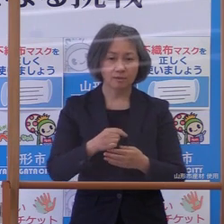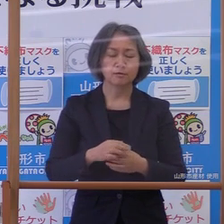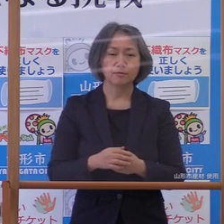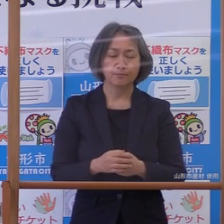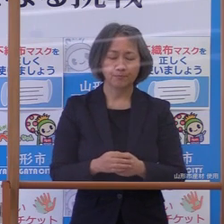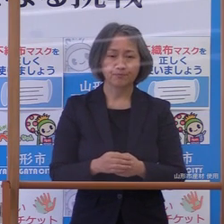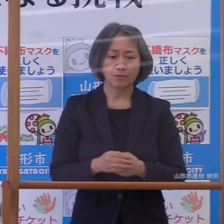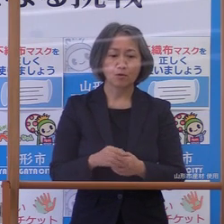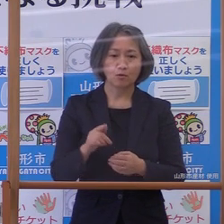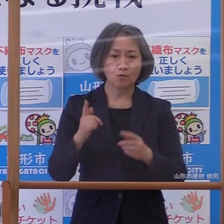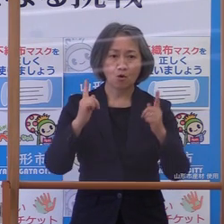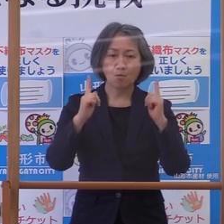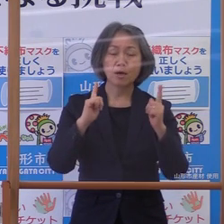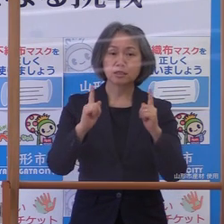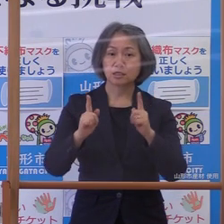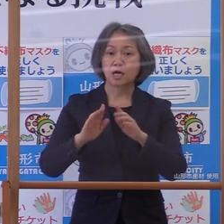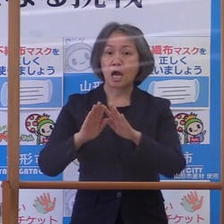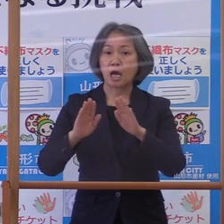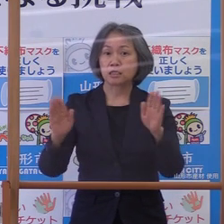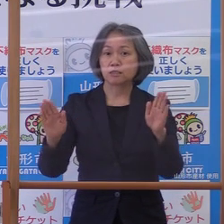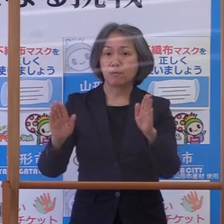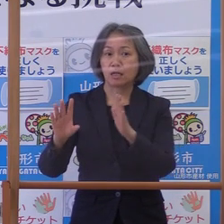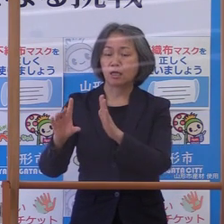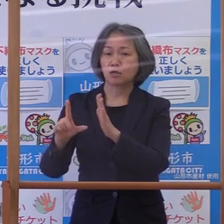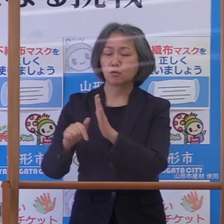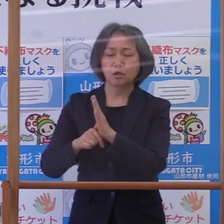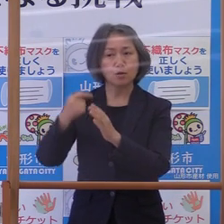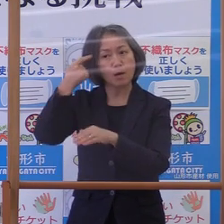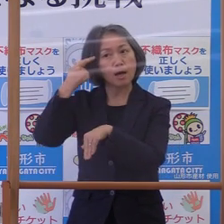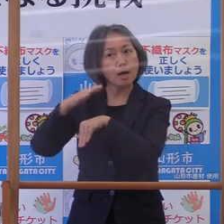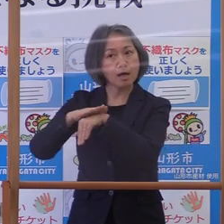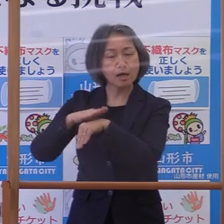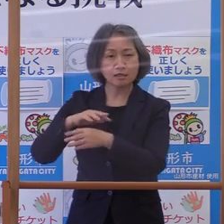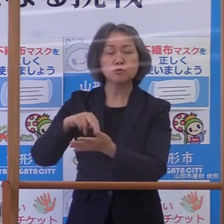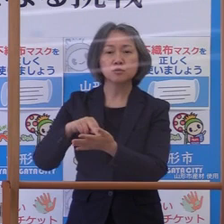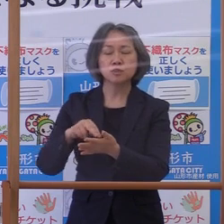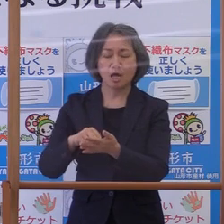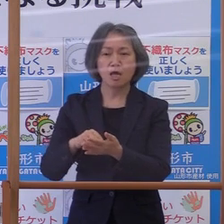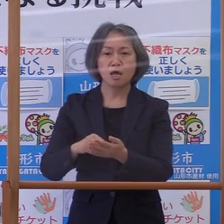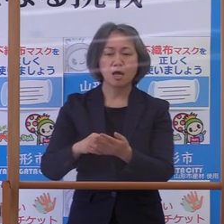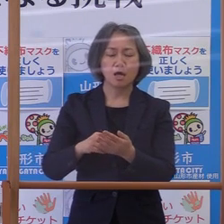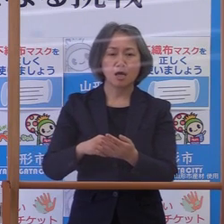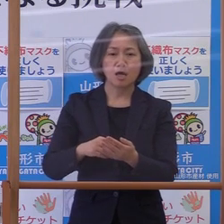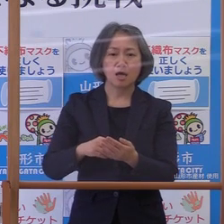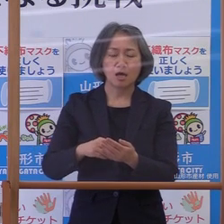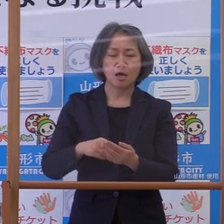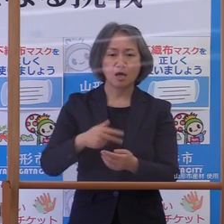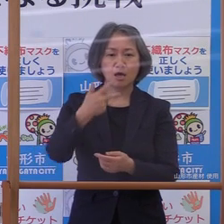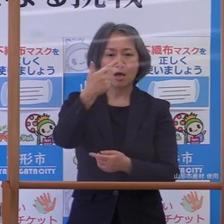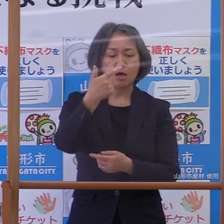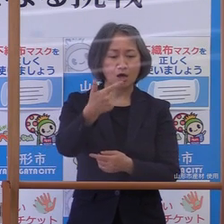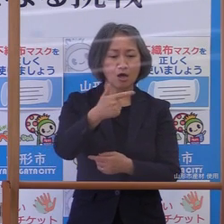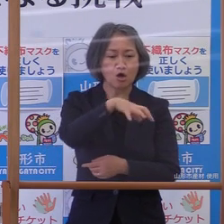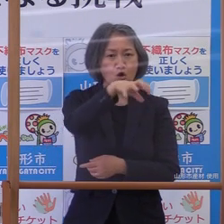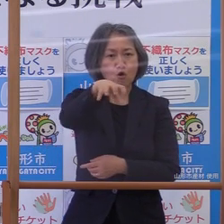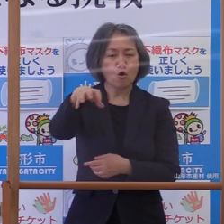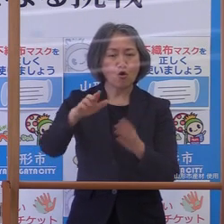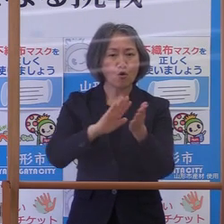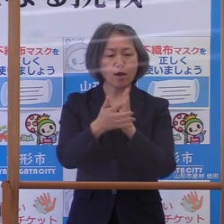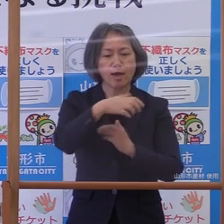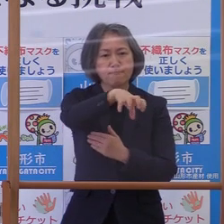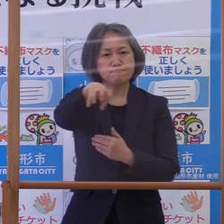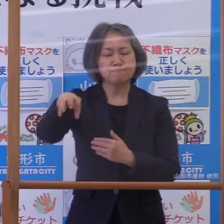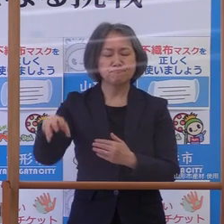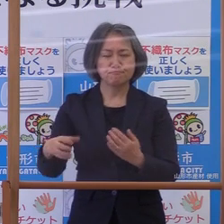まあ、祭りが始まった当初の考え方として、持ち回りで各県をでですね、経済を動かす